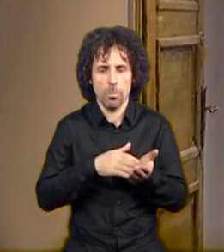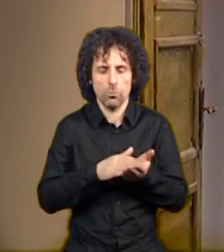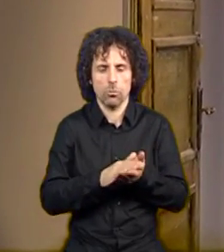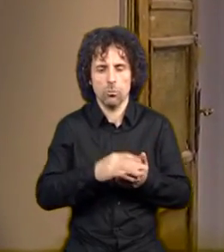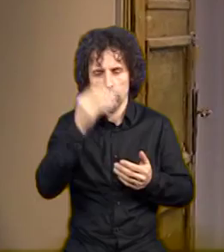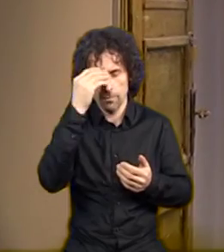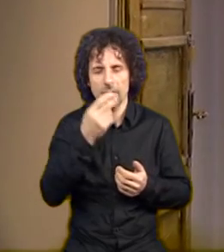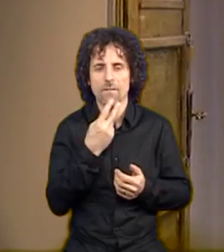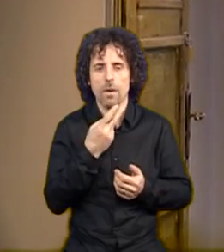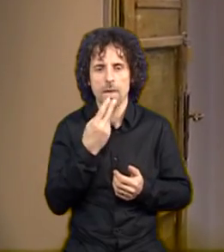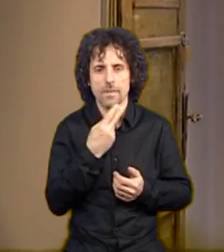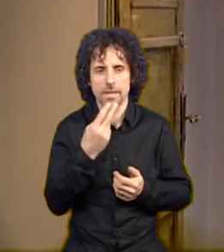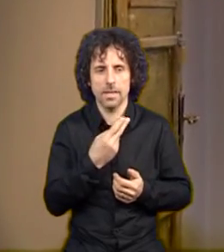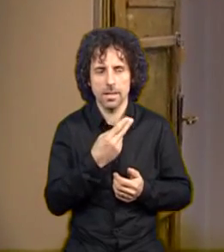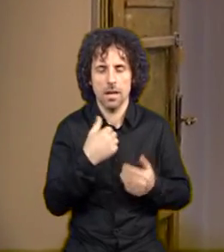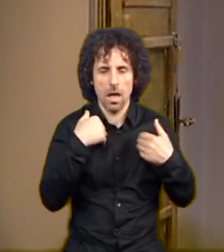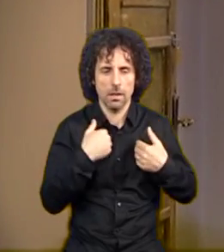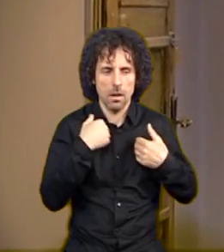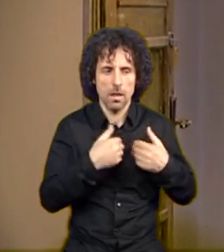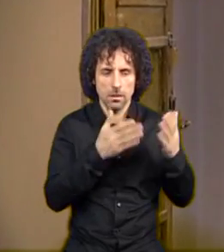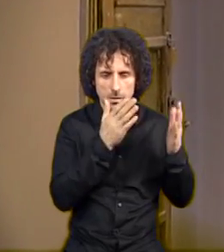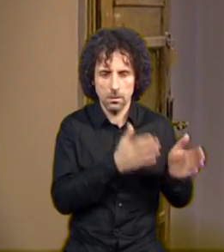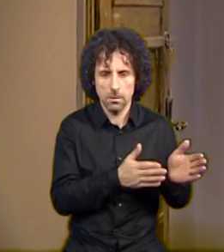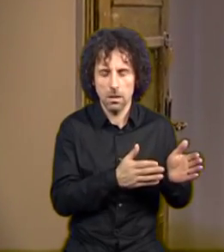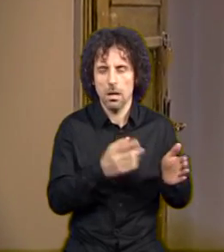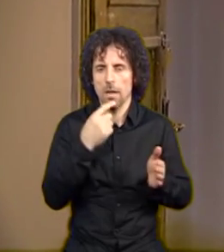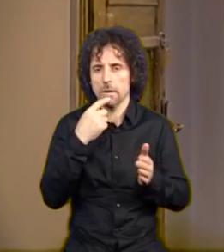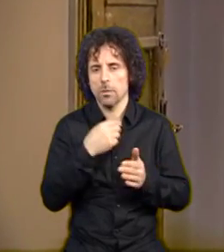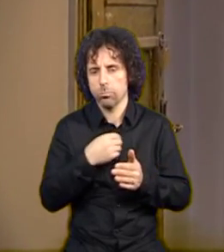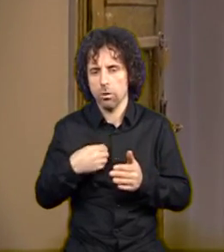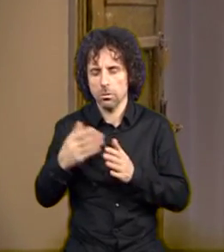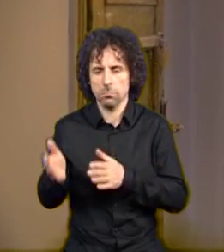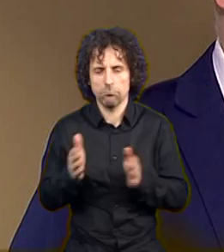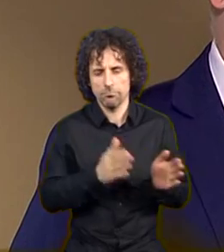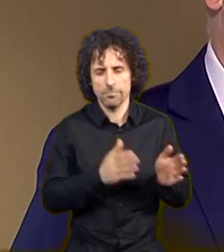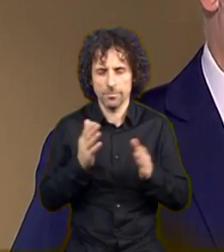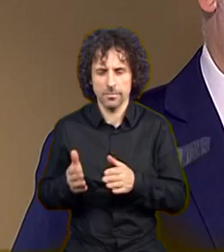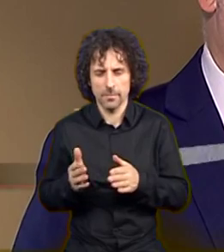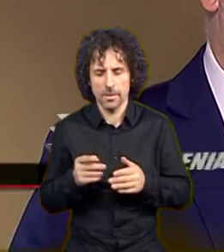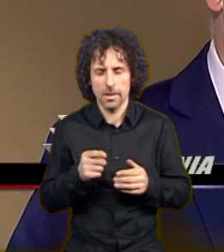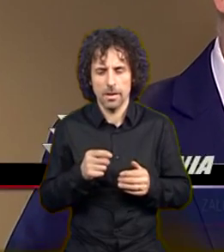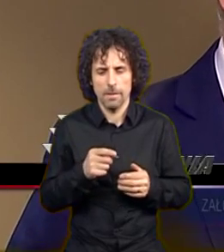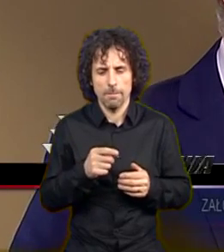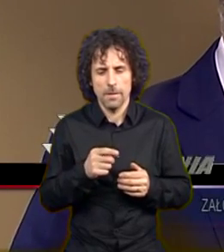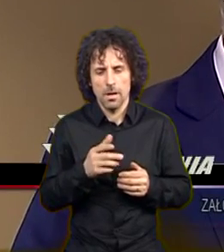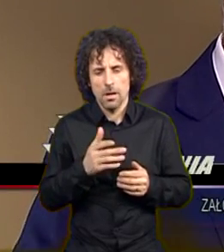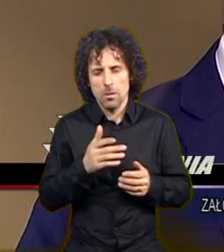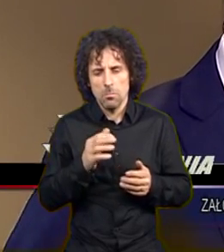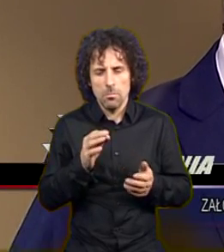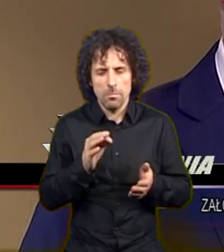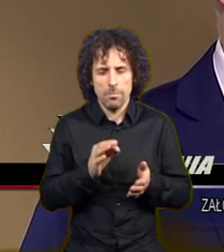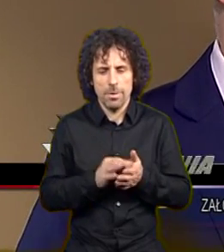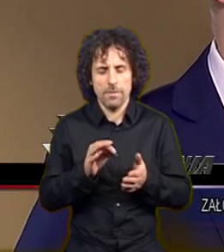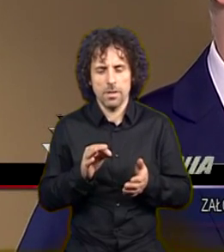uczniowie będą kształceni w dwóch językach, języku polskim, w języku angielskim. Dla tych, którzy będą mieli pewne zaległości